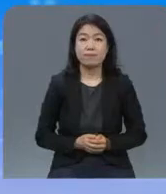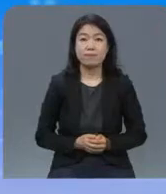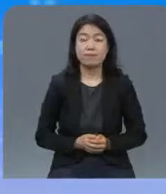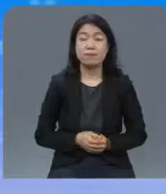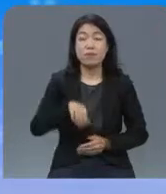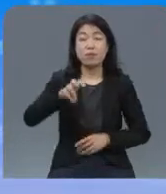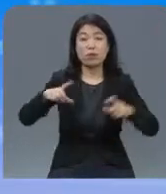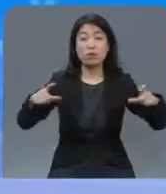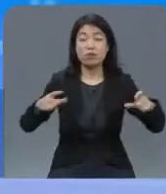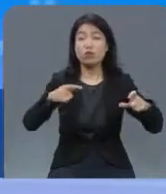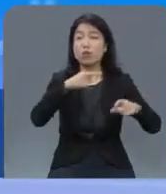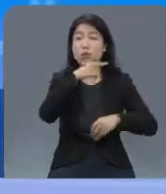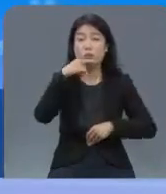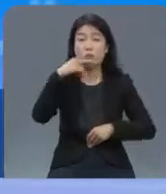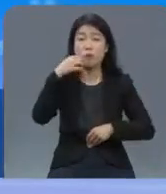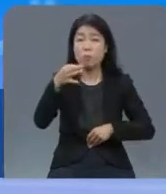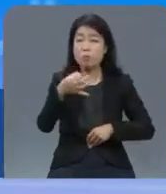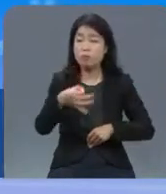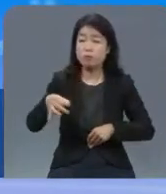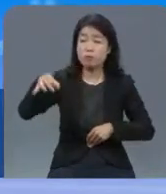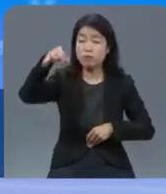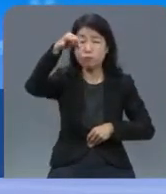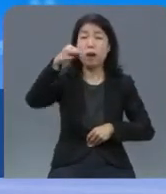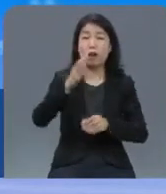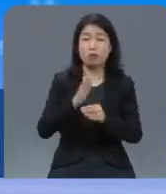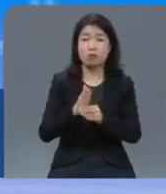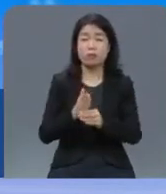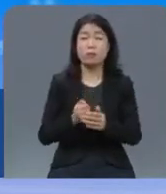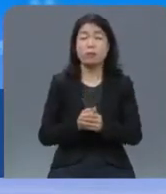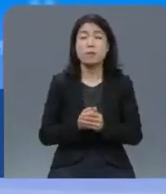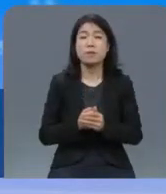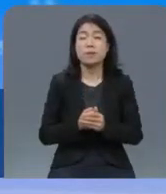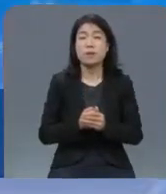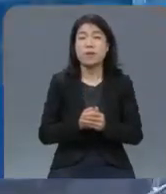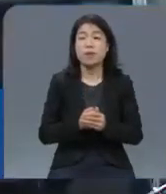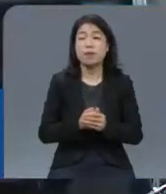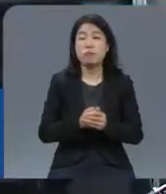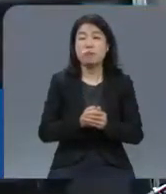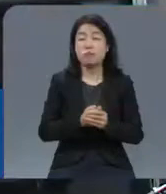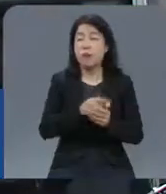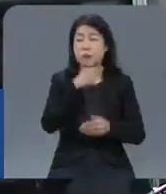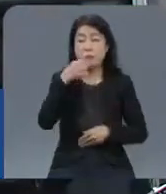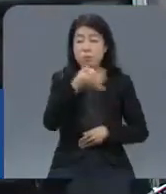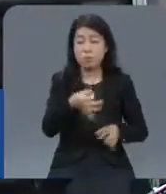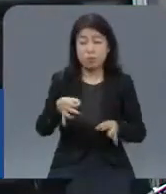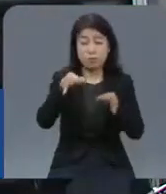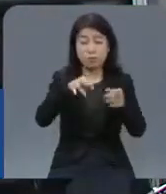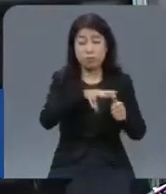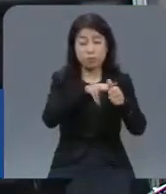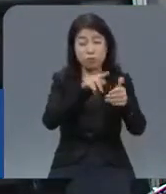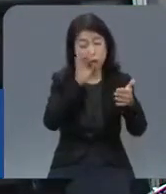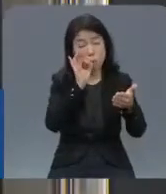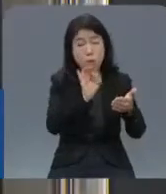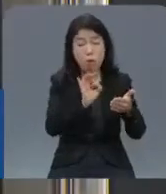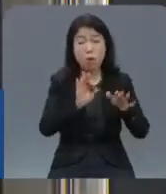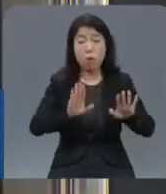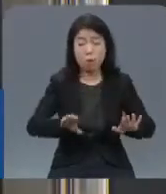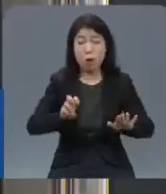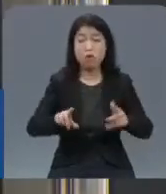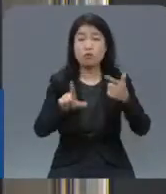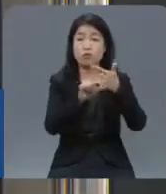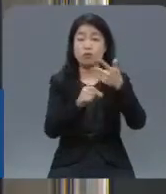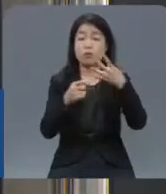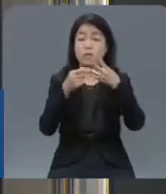황 규 정 휘발유값 상승세가 이어지고 있습니다 6과 정보 싸이트 오피 4시 발표한 자료를 보면 광주의 6월